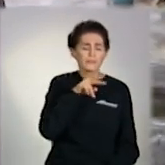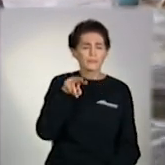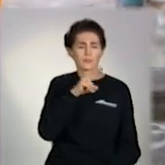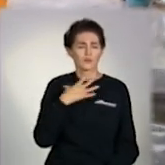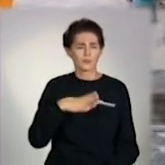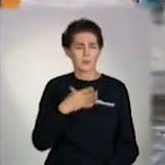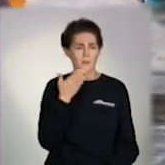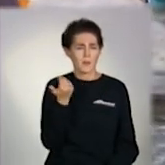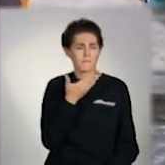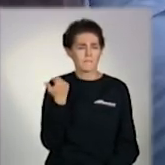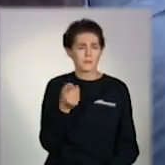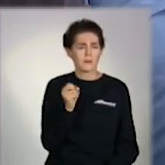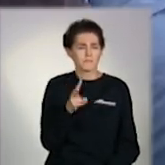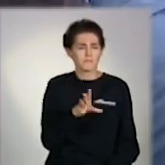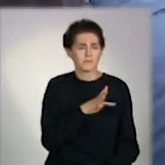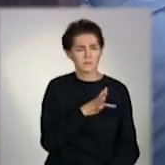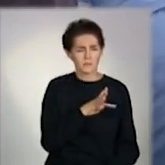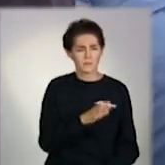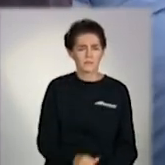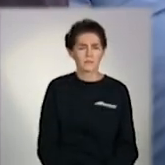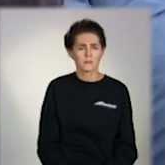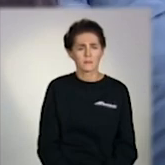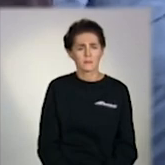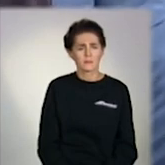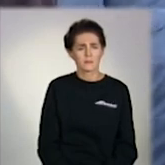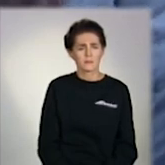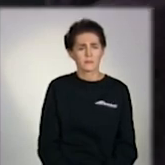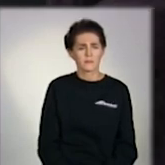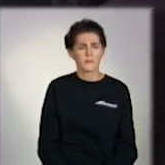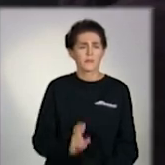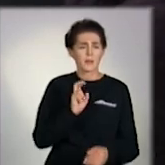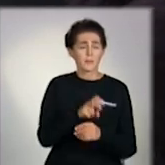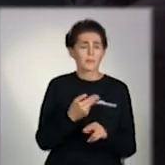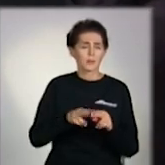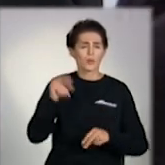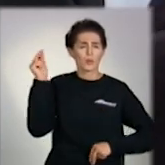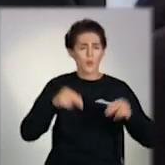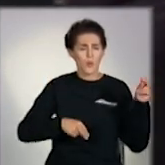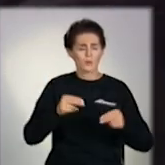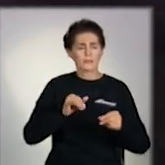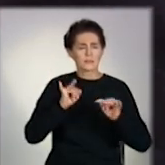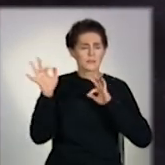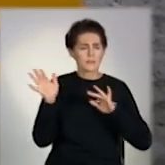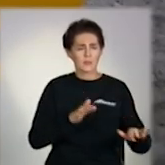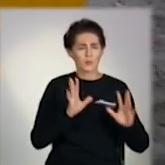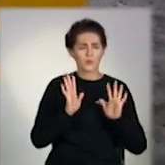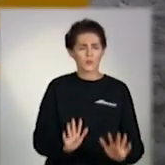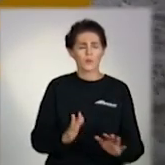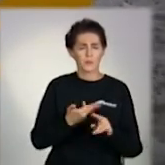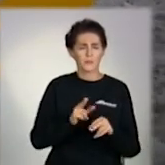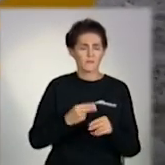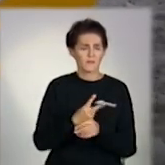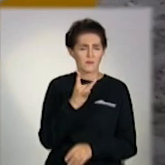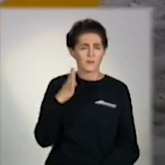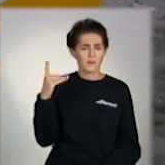виглядаю, нема на денеку. Тепер що, до п'ятниці можу тебе прийти? І в дощ, і в сніг. Та лише двічі на тиждень.